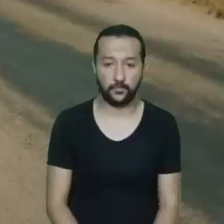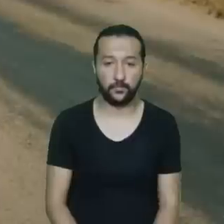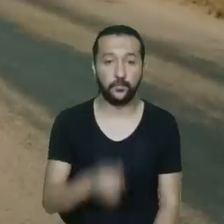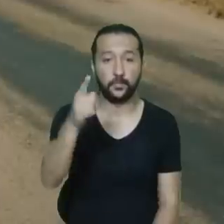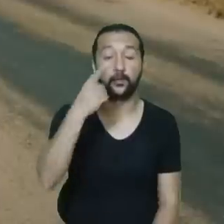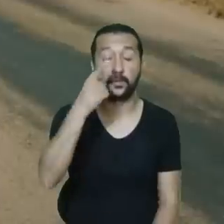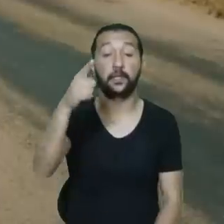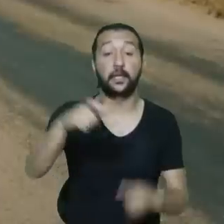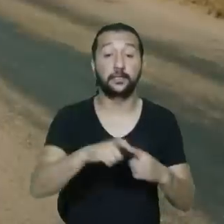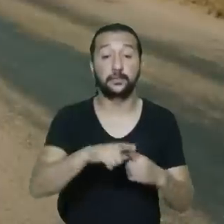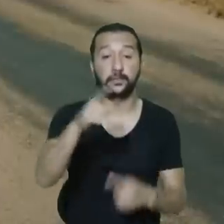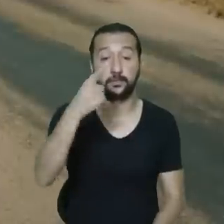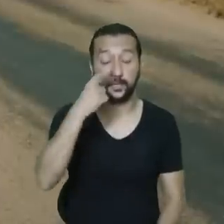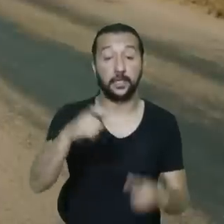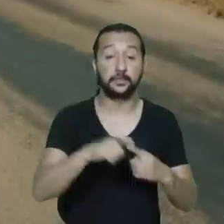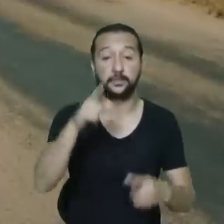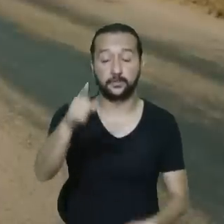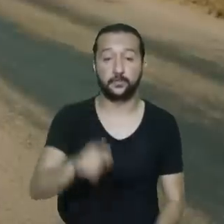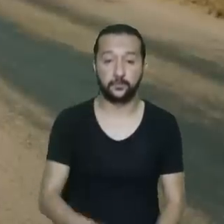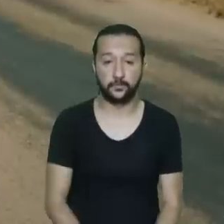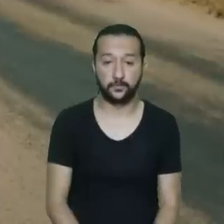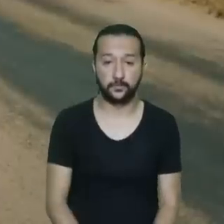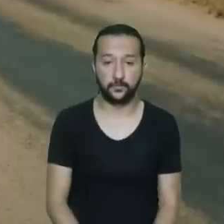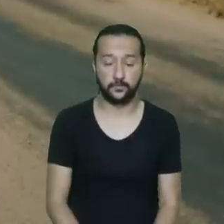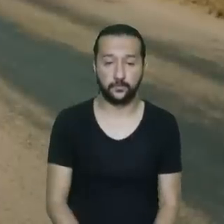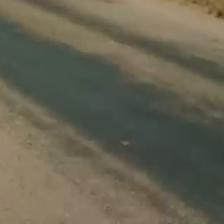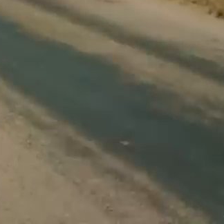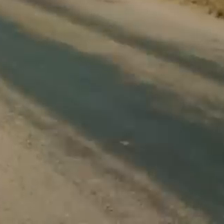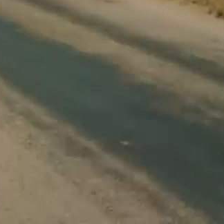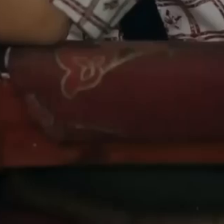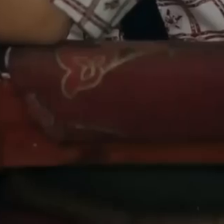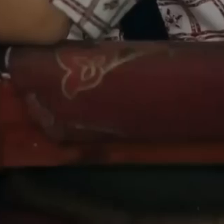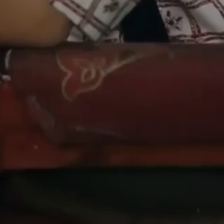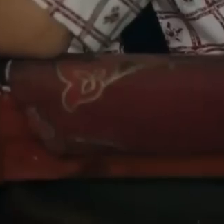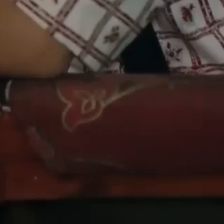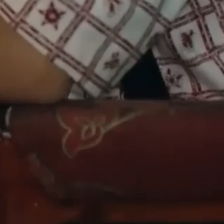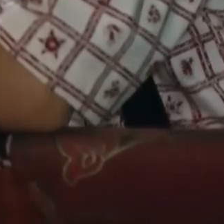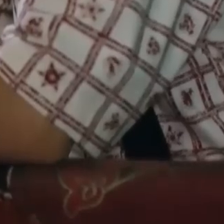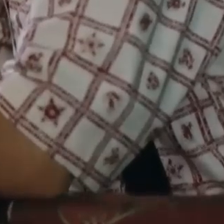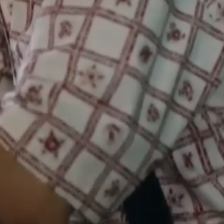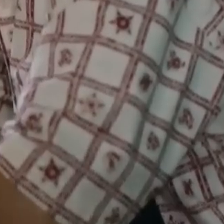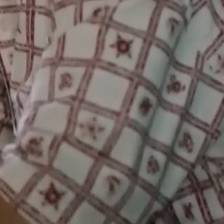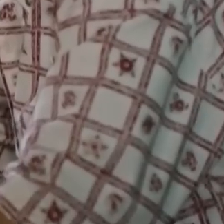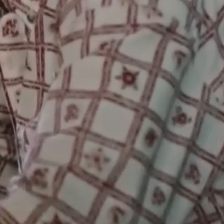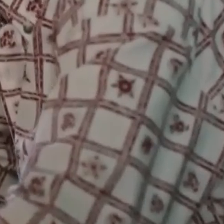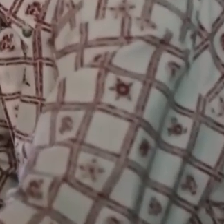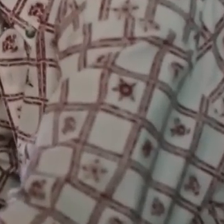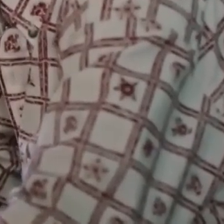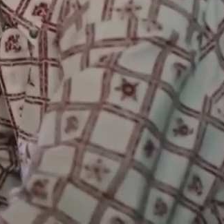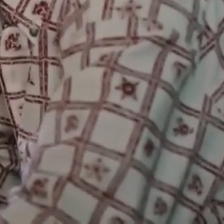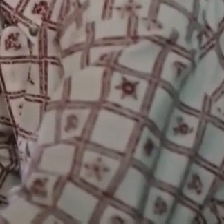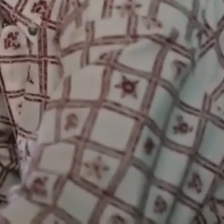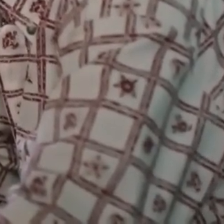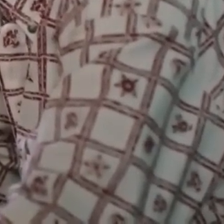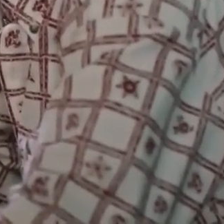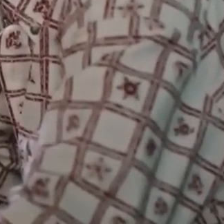Ulan gelsin, ulan gelsin. Arabaya binip el frenini çekti, ön kapıyı kapattı. Hüseyin haritayı açmış, ümitsiz